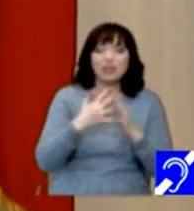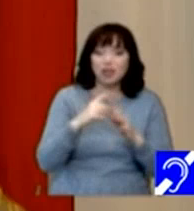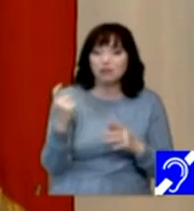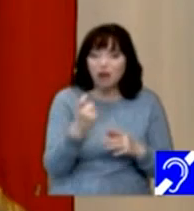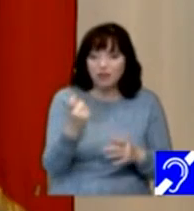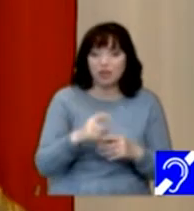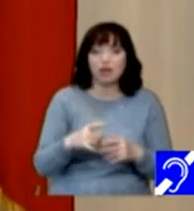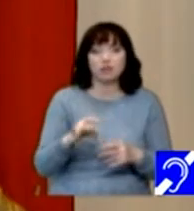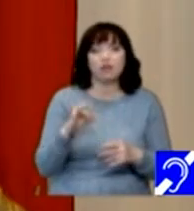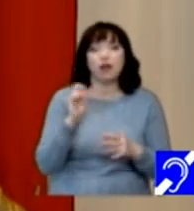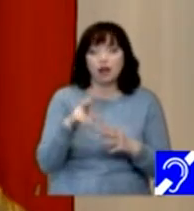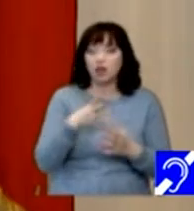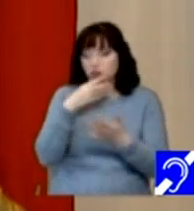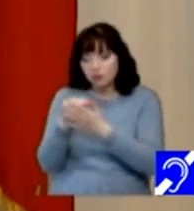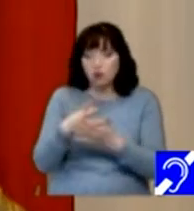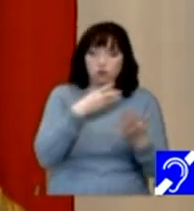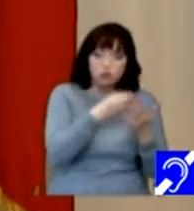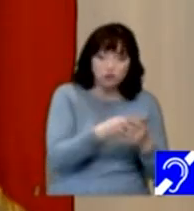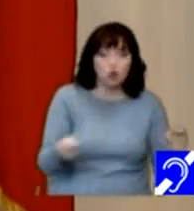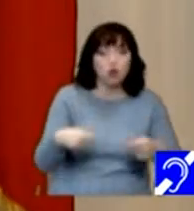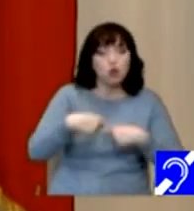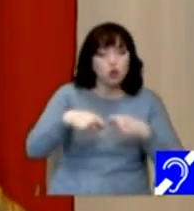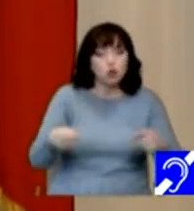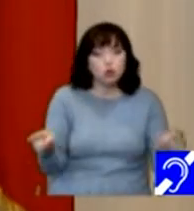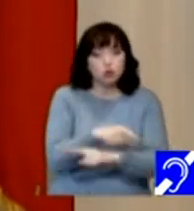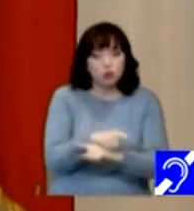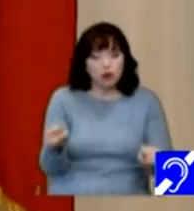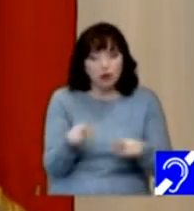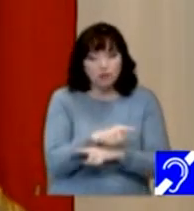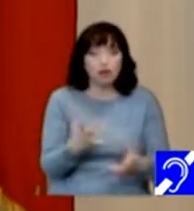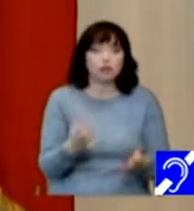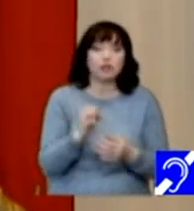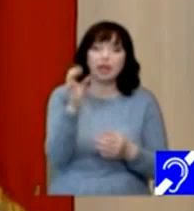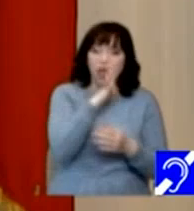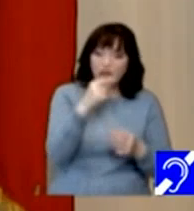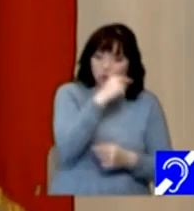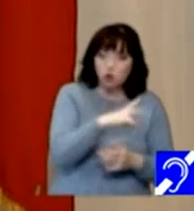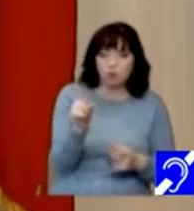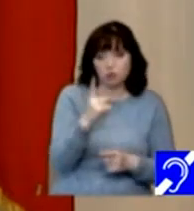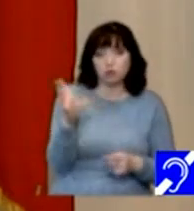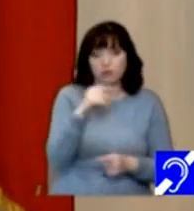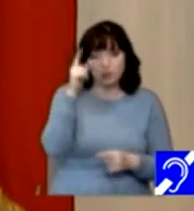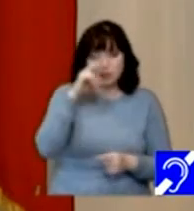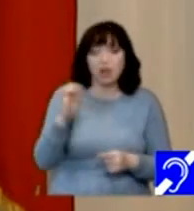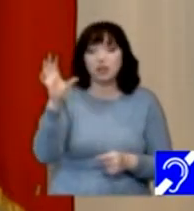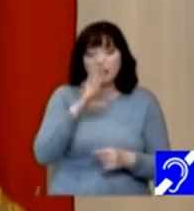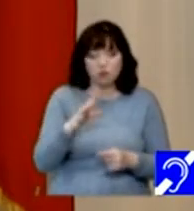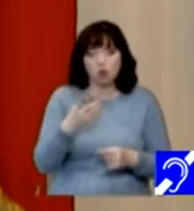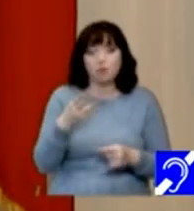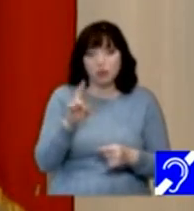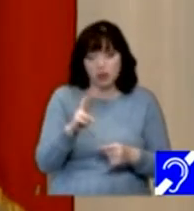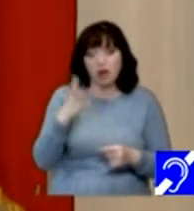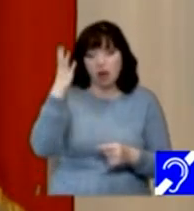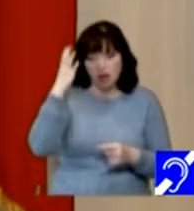promovarea produselor pe piețele emergente, îndeosebea Uniunii Europene. Toți cunosc că Uniunea Europeană pentru Republica Moldova